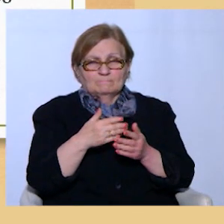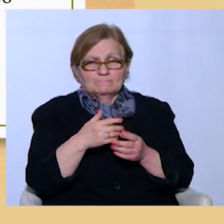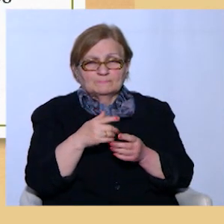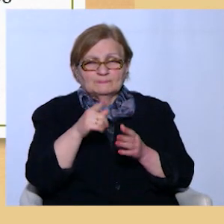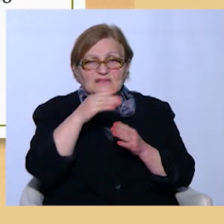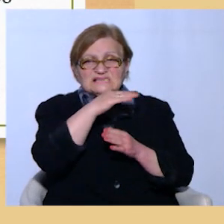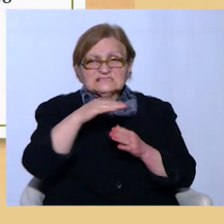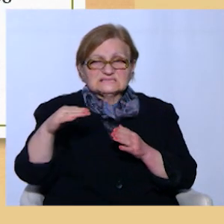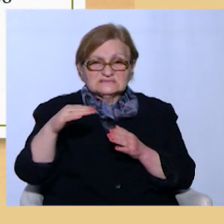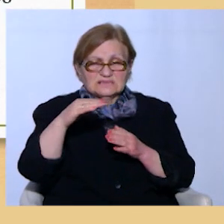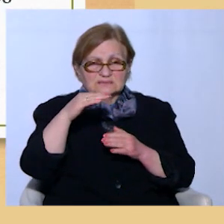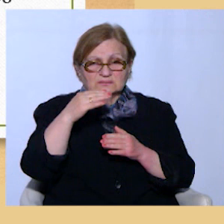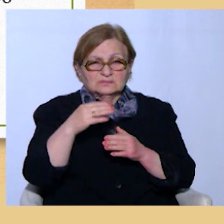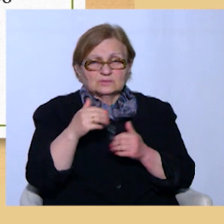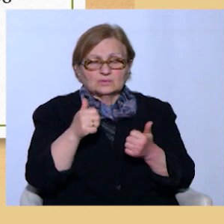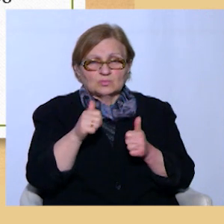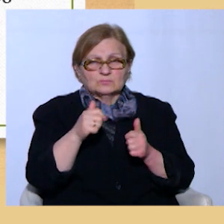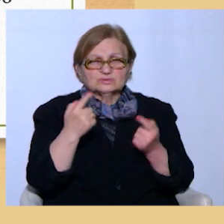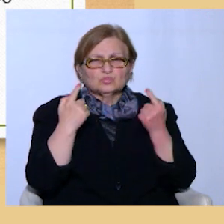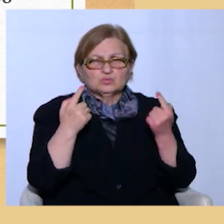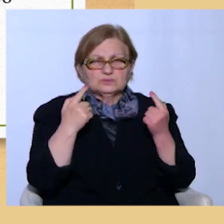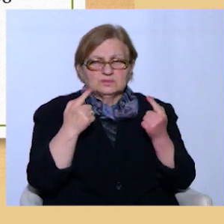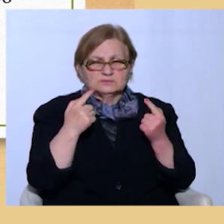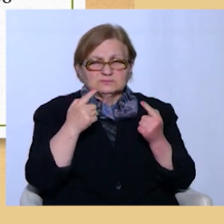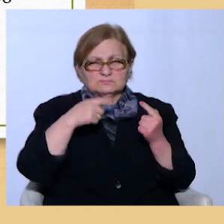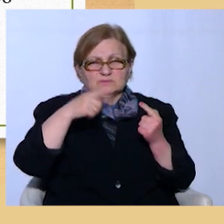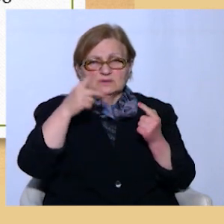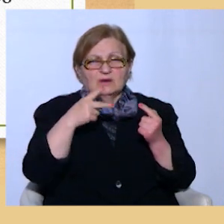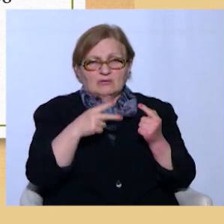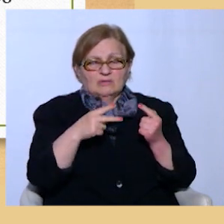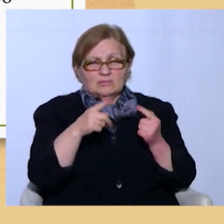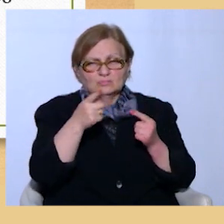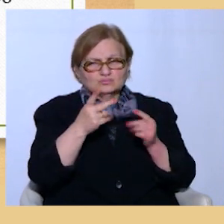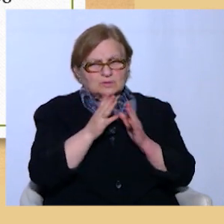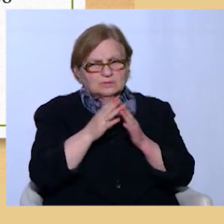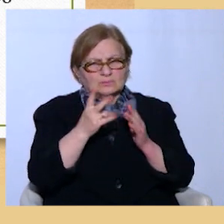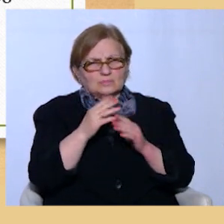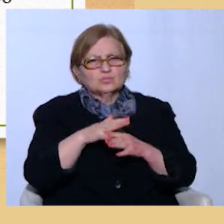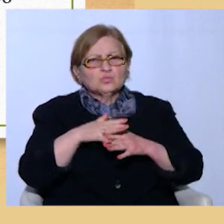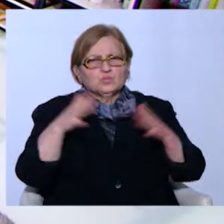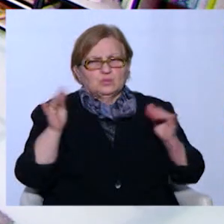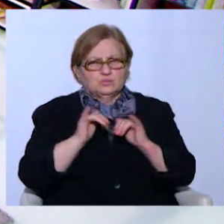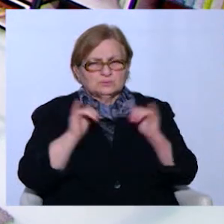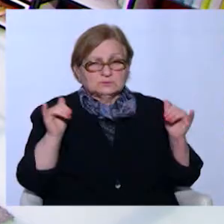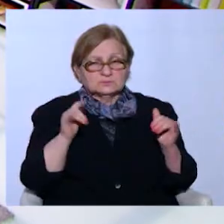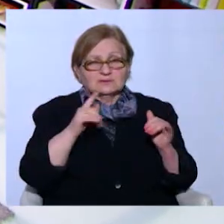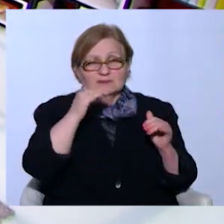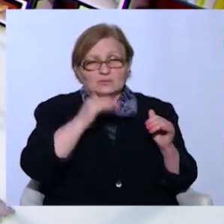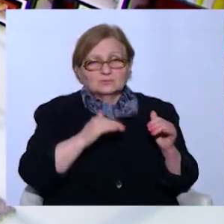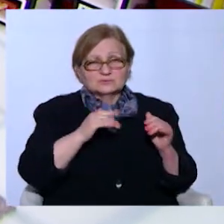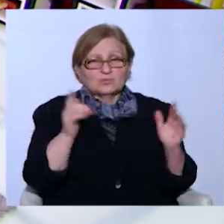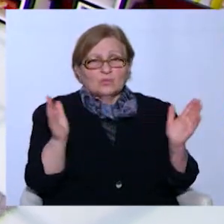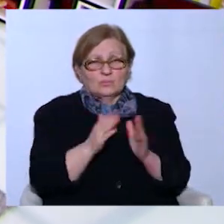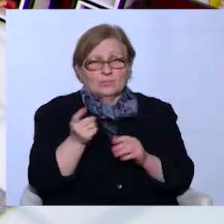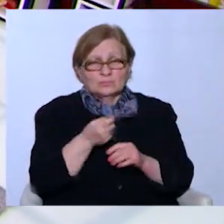უდიდეს მნიშვნელობას გვეკითხებიან. წილადი, რომლის რიცხველიც 2-ა და გვთხოვენ, რომ იგი იყოს უდიდესიო, ესე იგი მნიშვნელი უნდა იყოს უმცირესი.